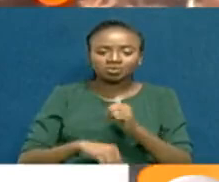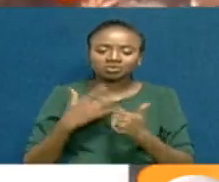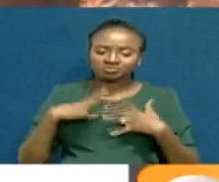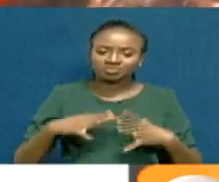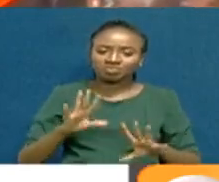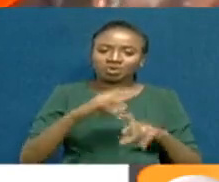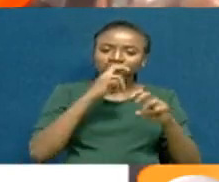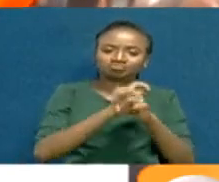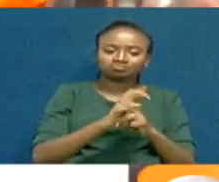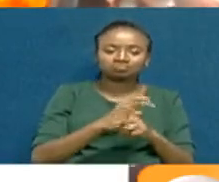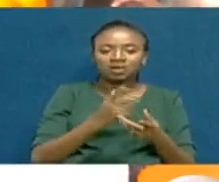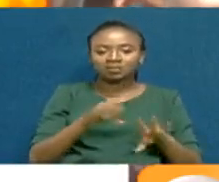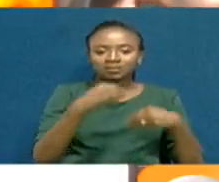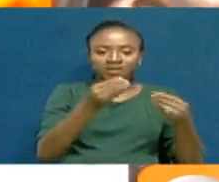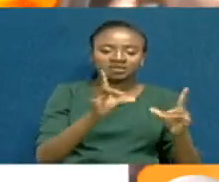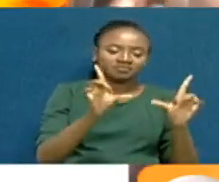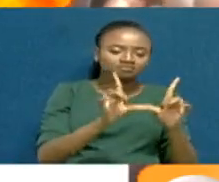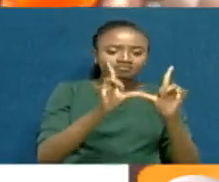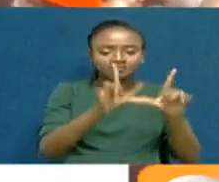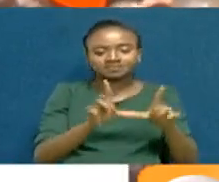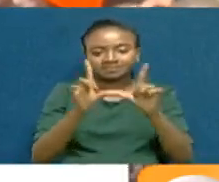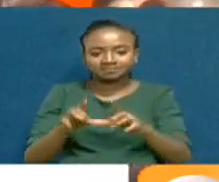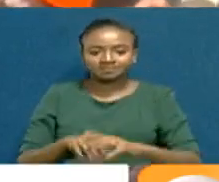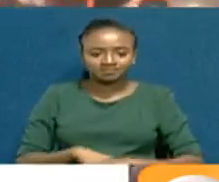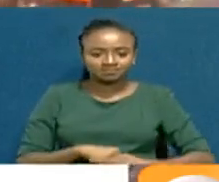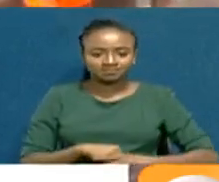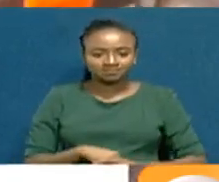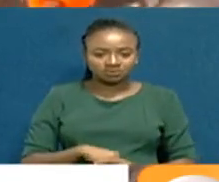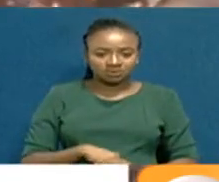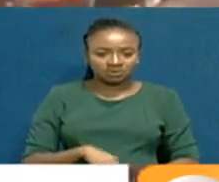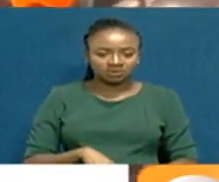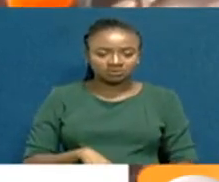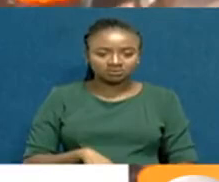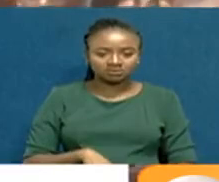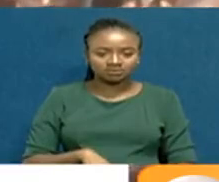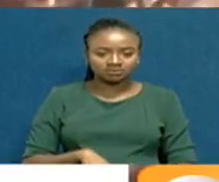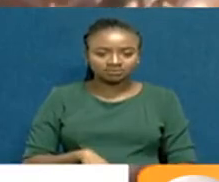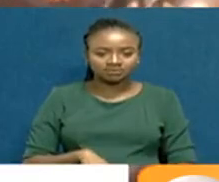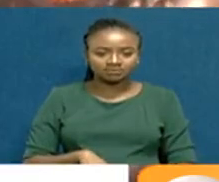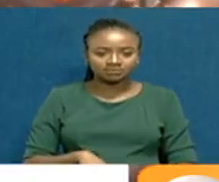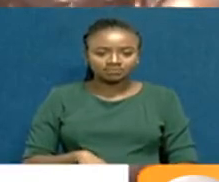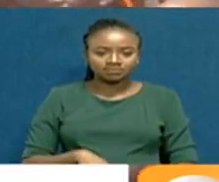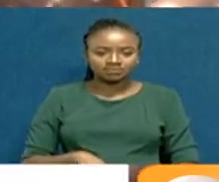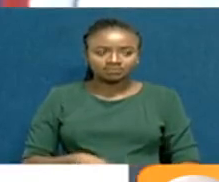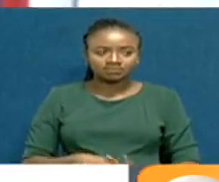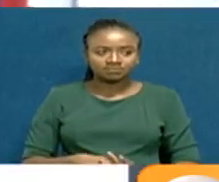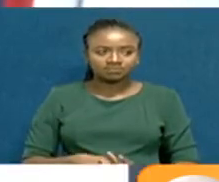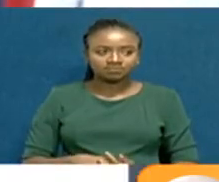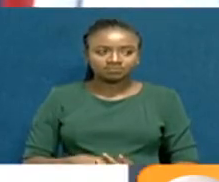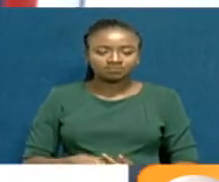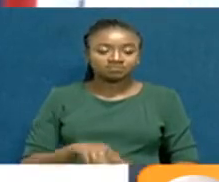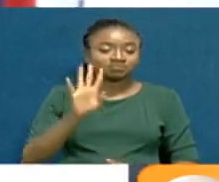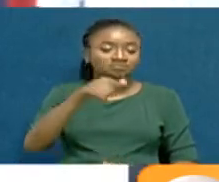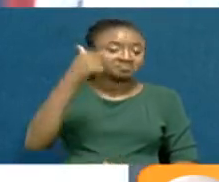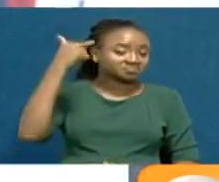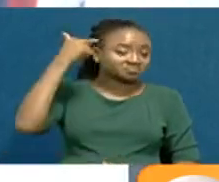watu wengi wako ni matumaini kwake kumbuka ni matumaini kwa baba kumbuka mbele na baba mnafikiria hii